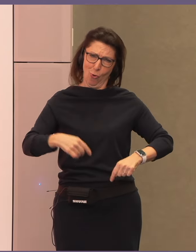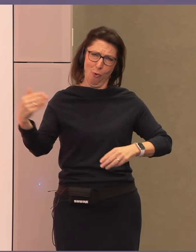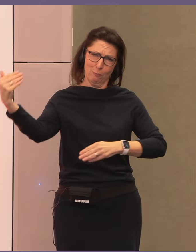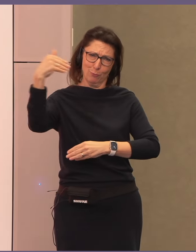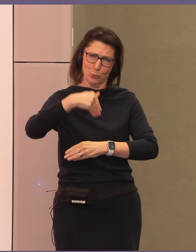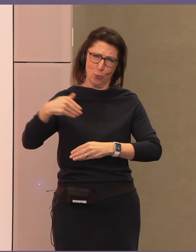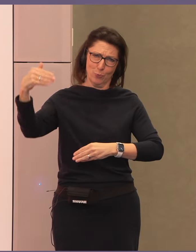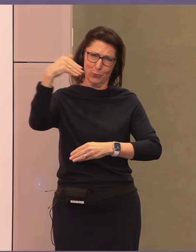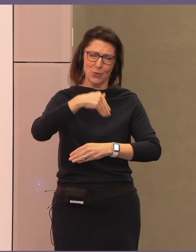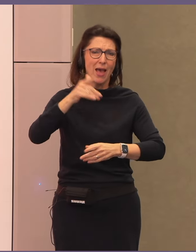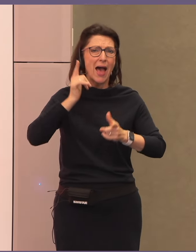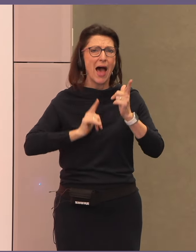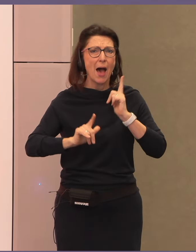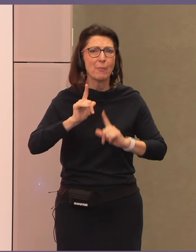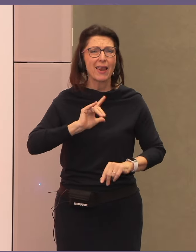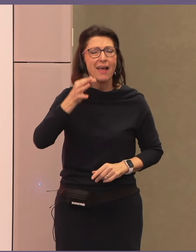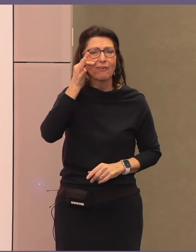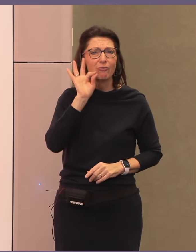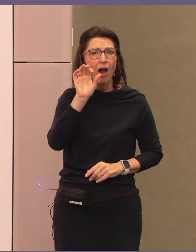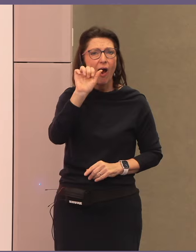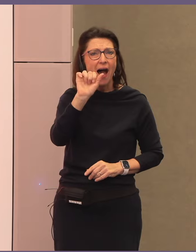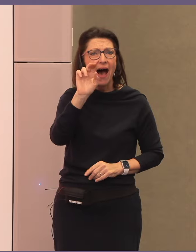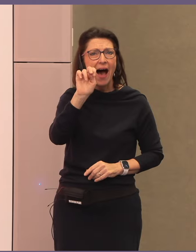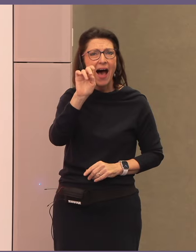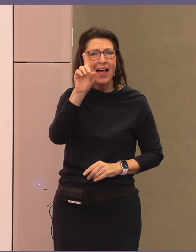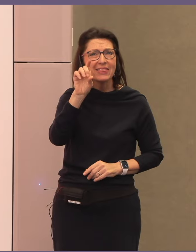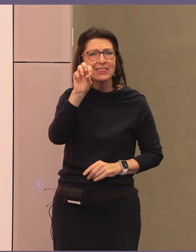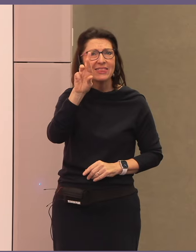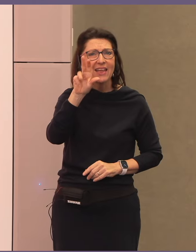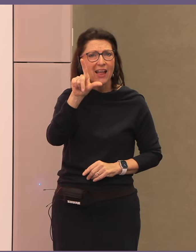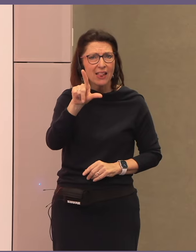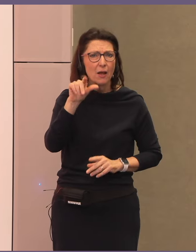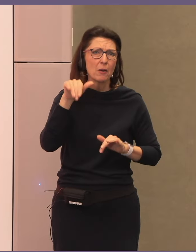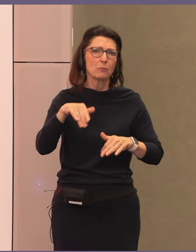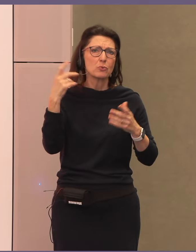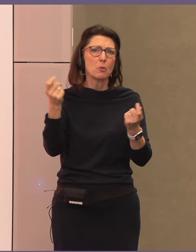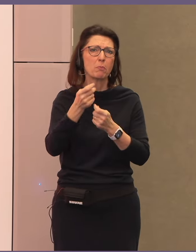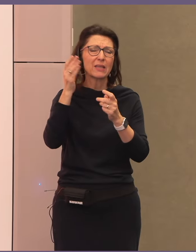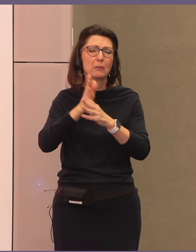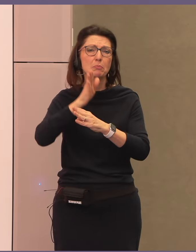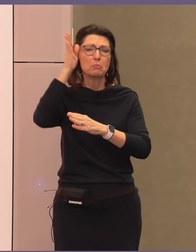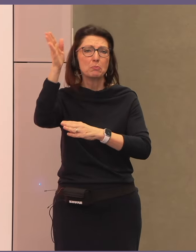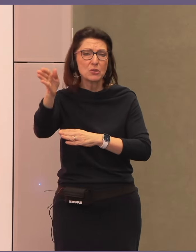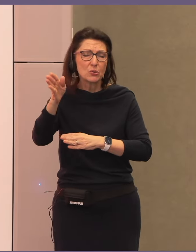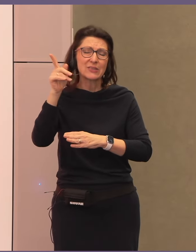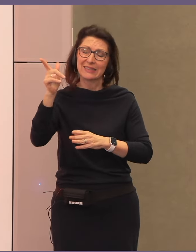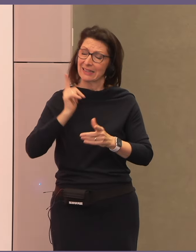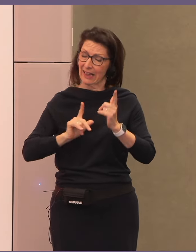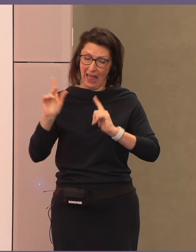gewesen ist, heute terminlich verhindert bei einem Betriebsbesuch, aber sie hat uns ein Video geschickt und ich darf an die Regie übergeben.